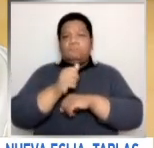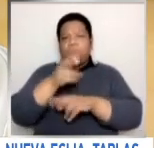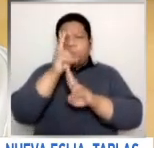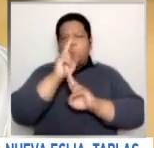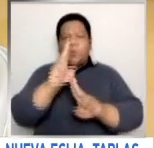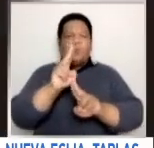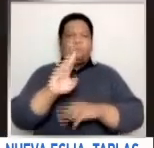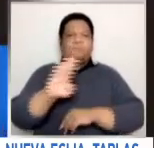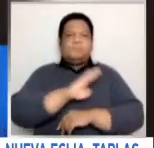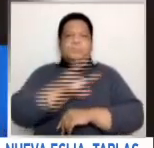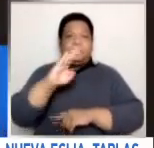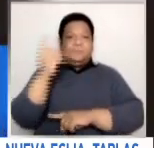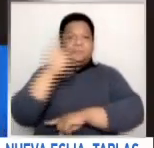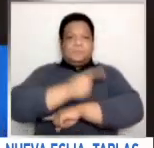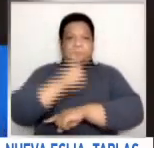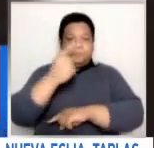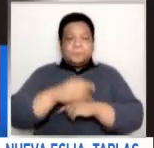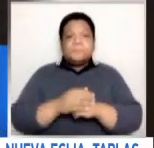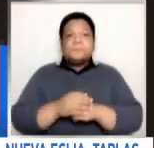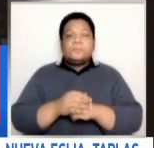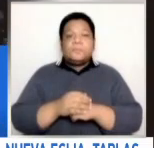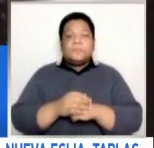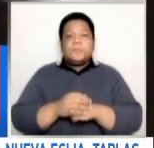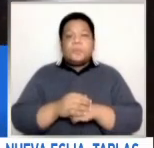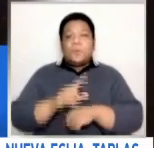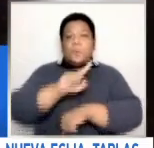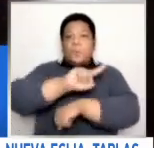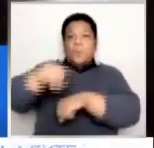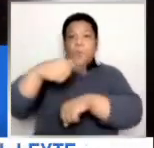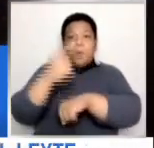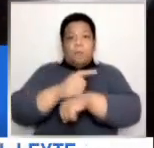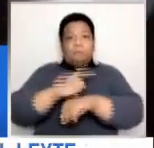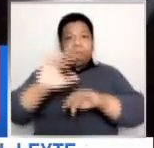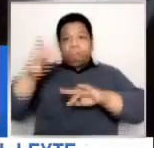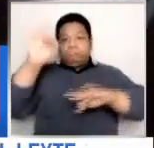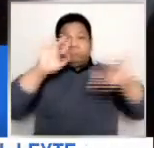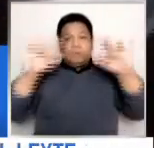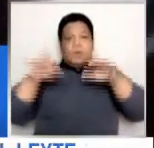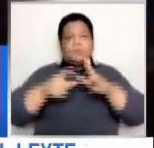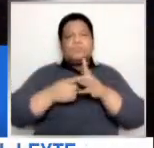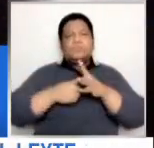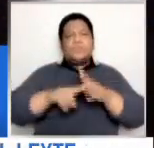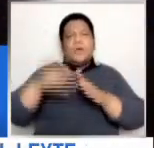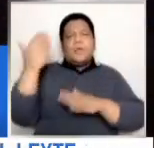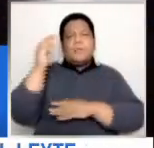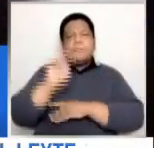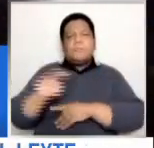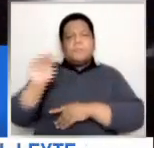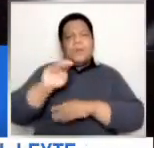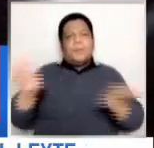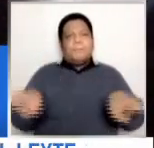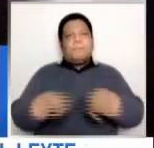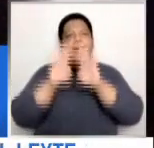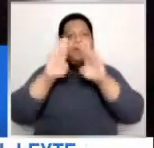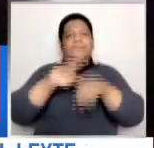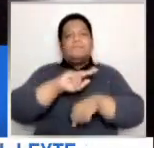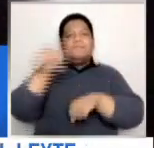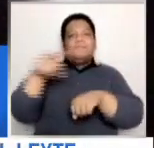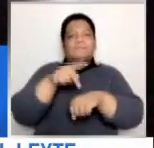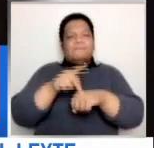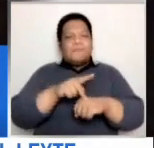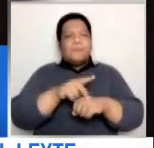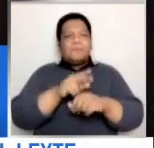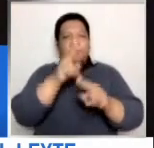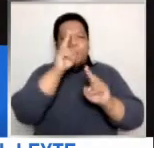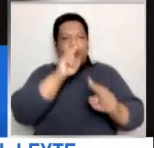Kagitingan. Ang isang oras na light show ay binuksan noong Lunes kasabay ng simula ng Philippine Veterans Week. Makikita mula sa Maynila